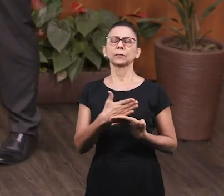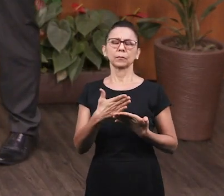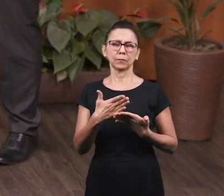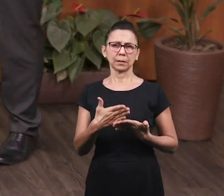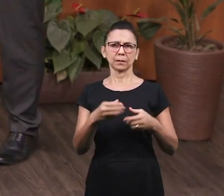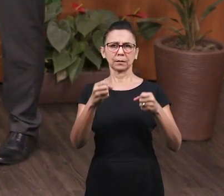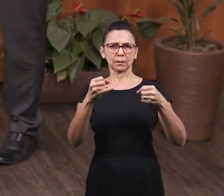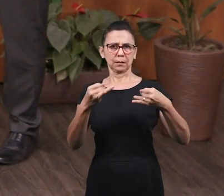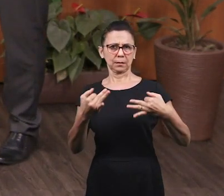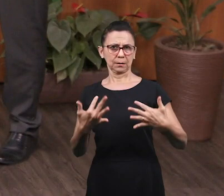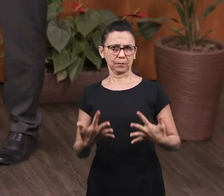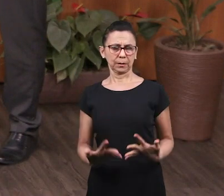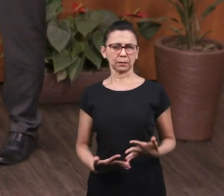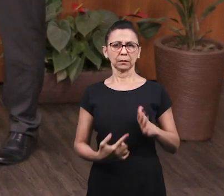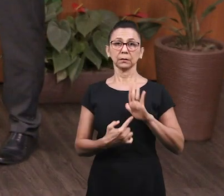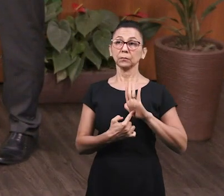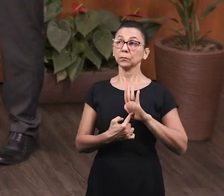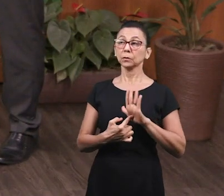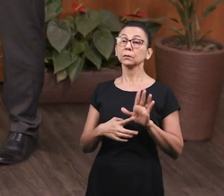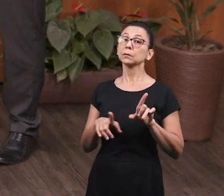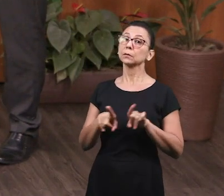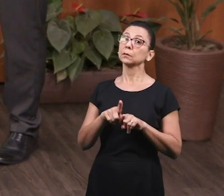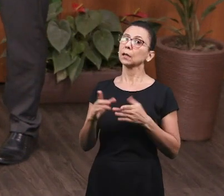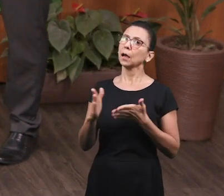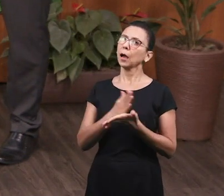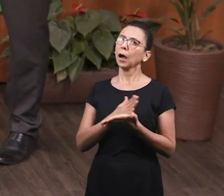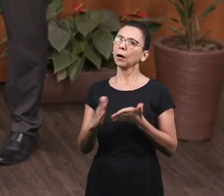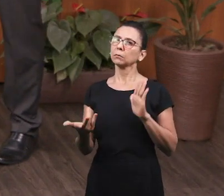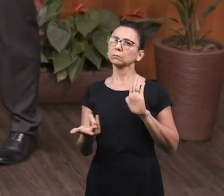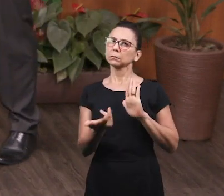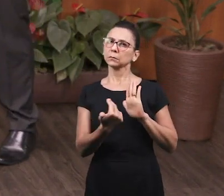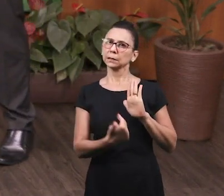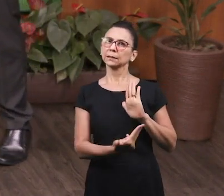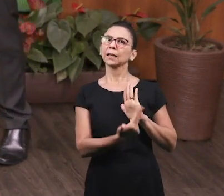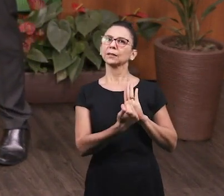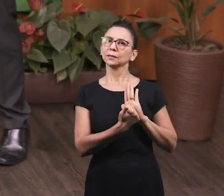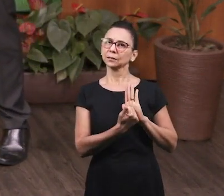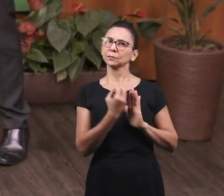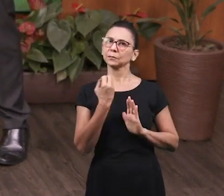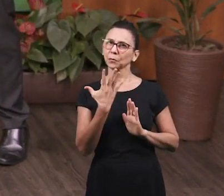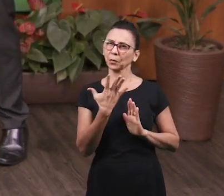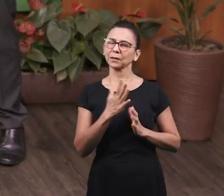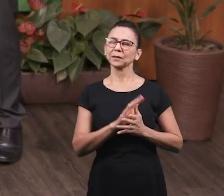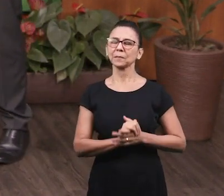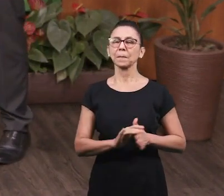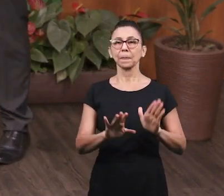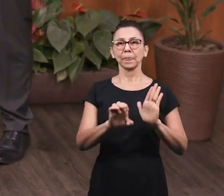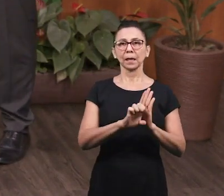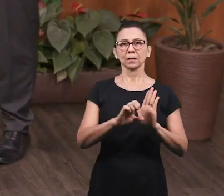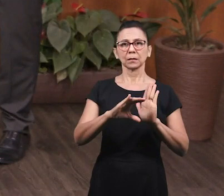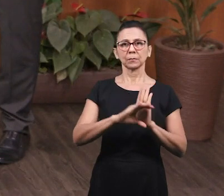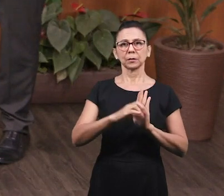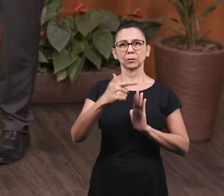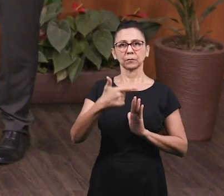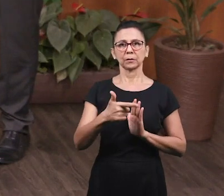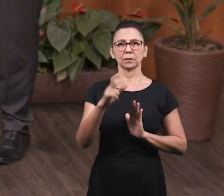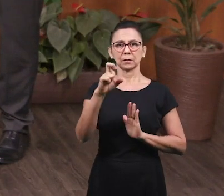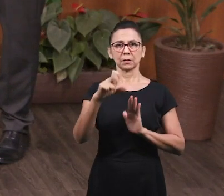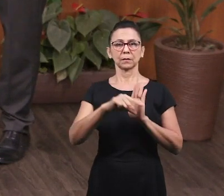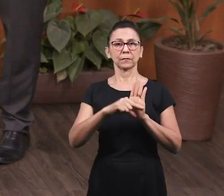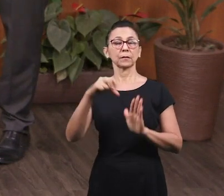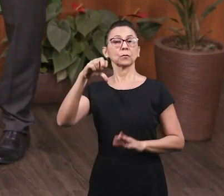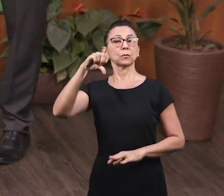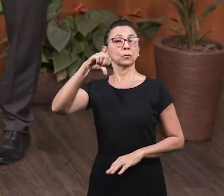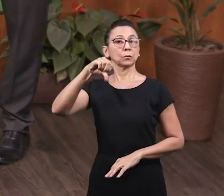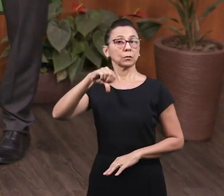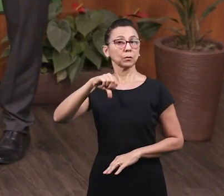allons commencer à parler et en montrant aussi quelques illustrations. En Exode chapitre